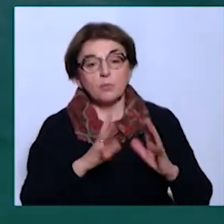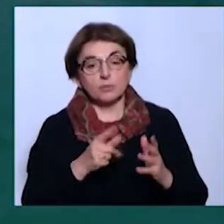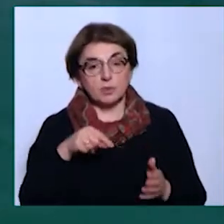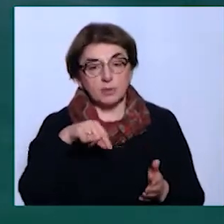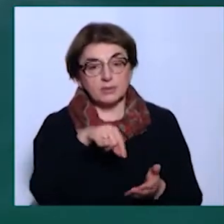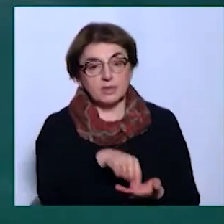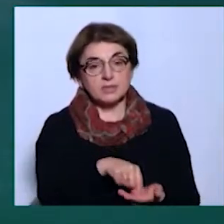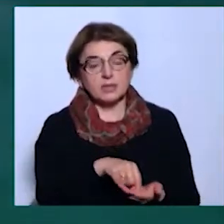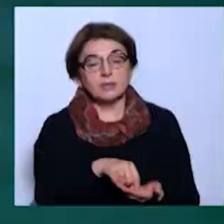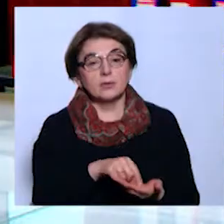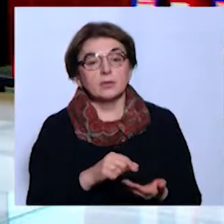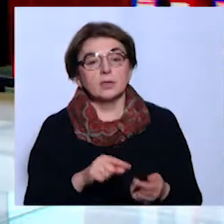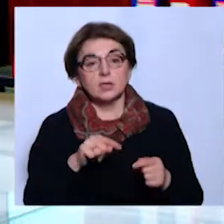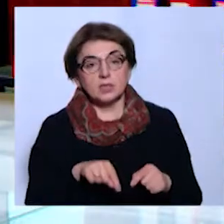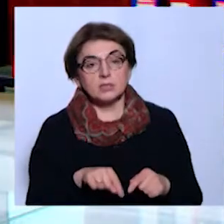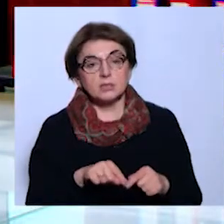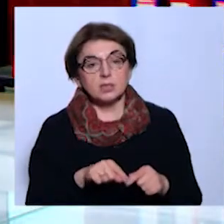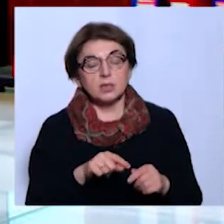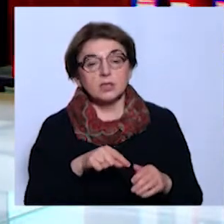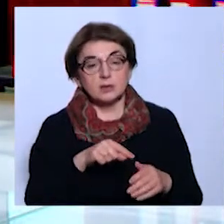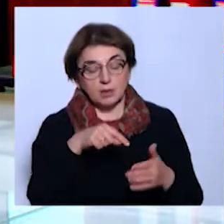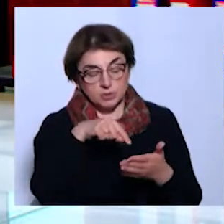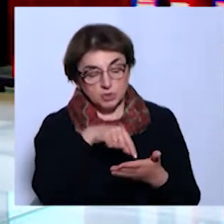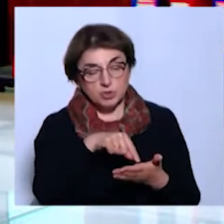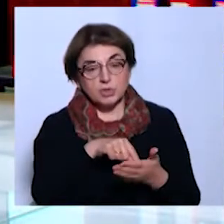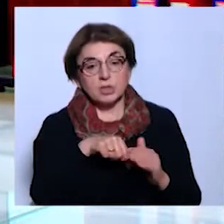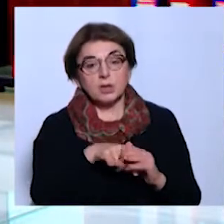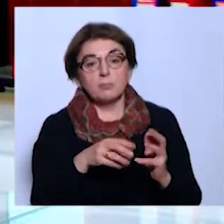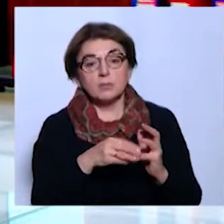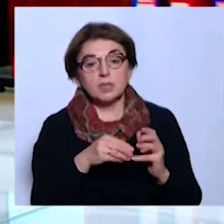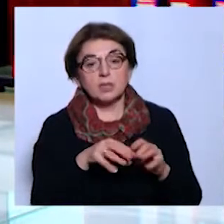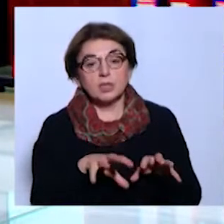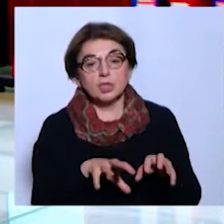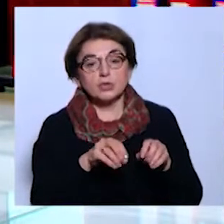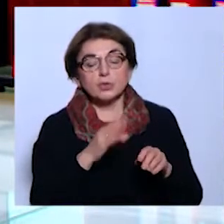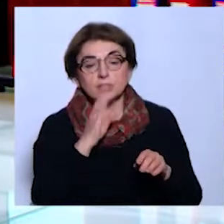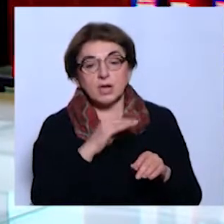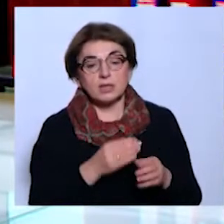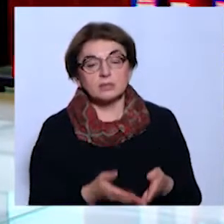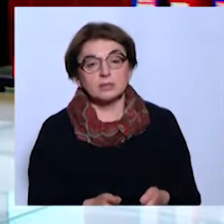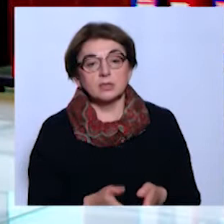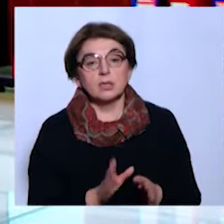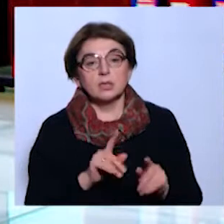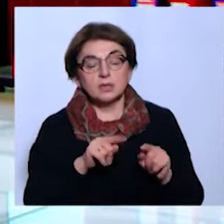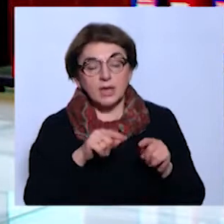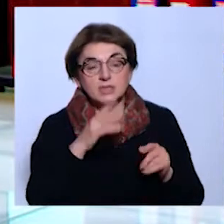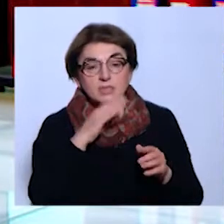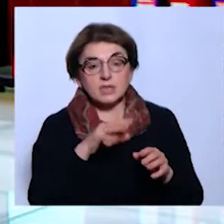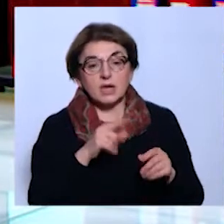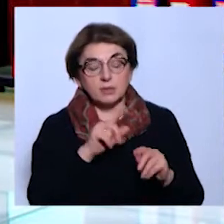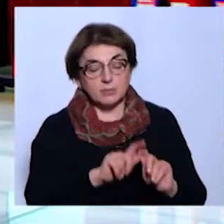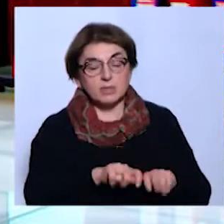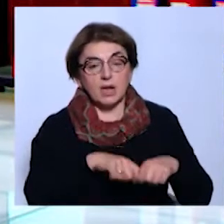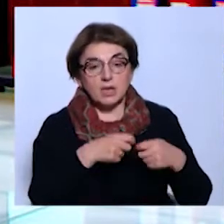თესლი, ის იწოვს მასში ნიადაგში არსებულ წყალს და აი ეს წყალი